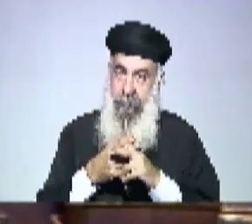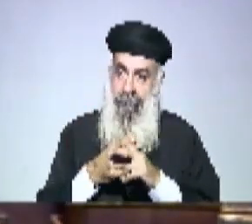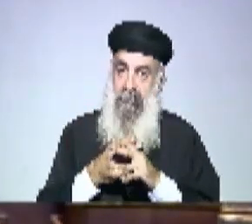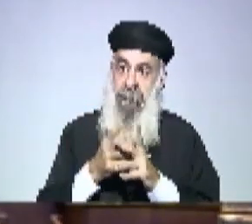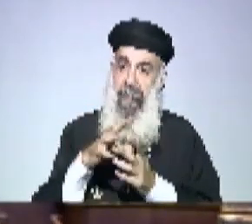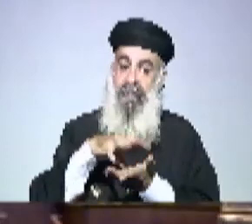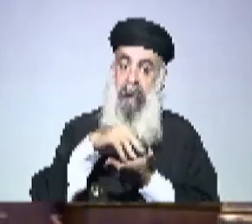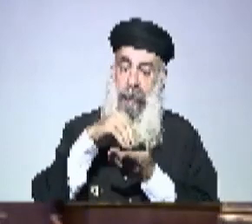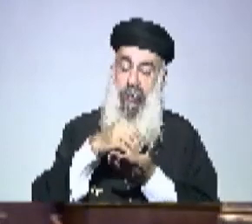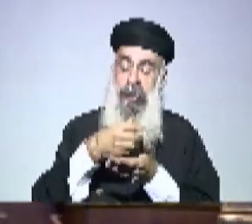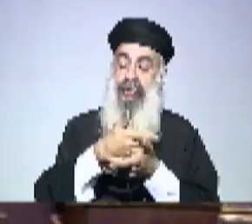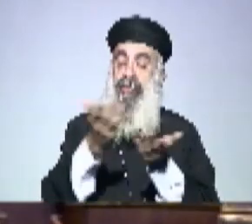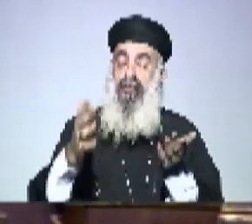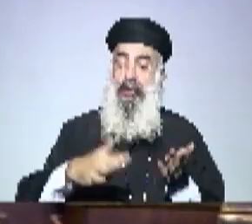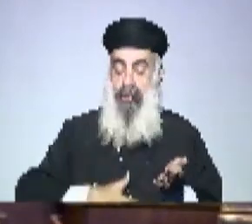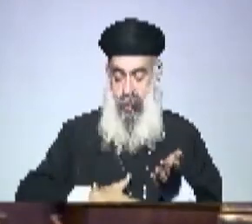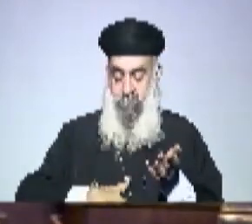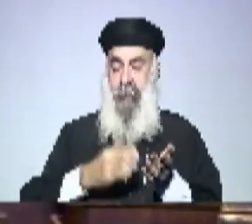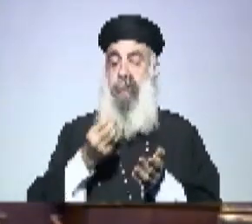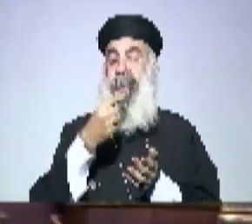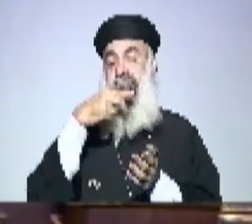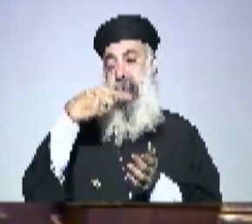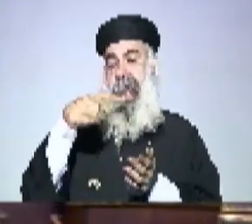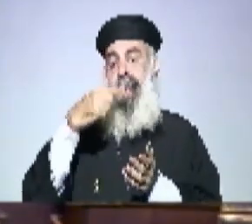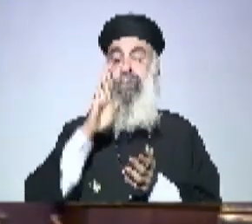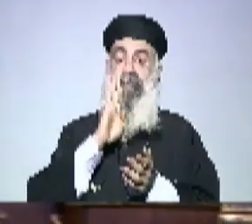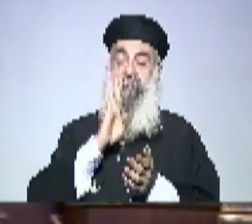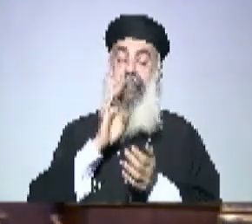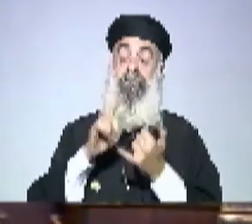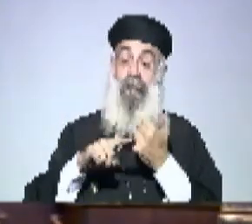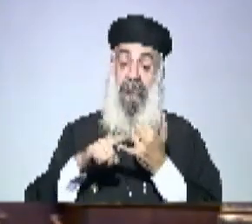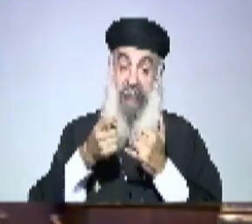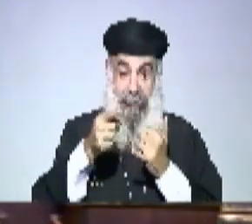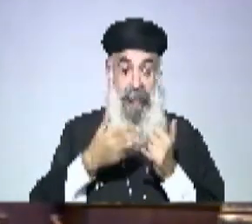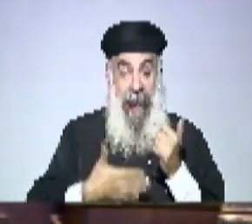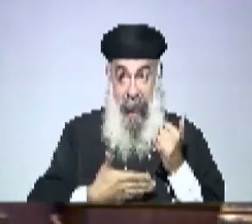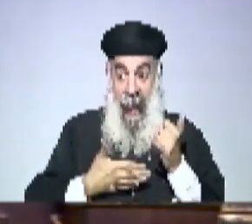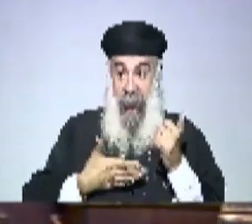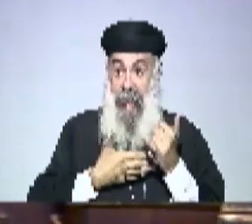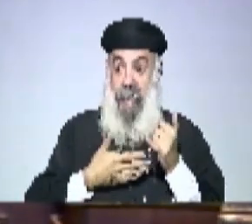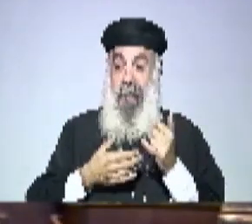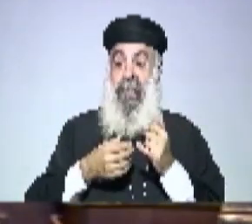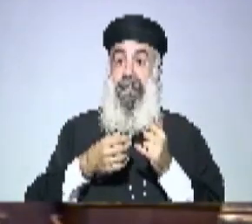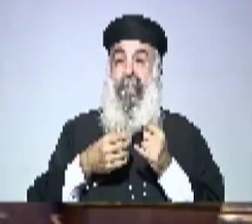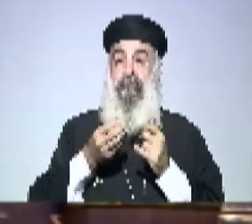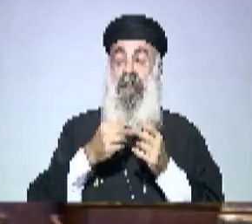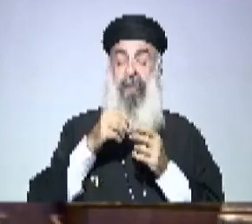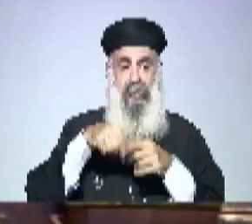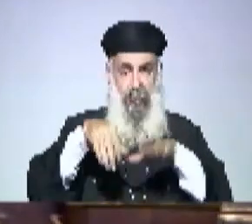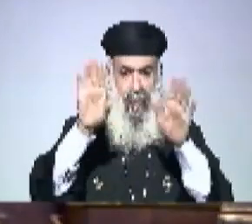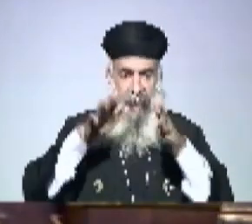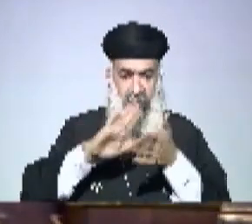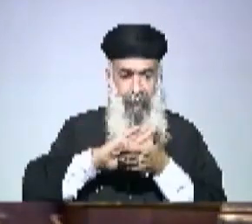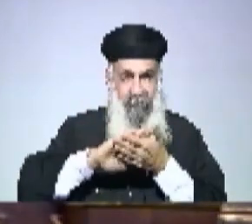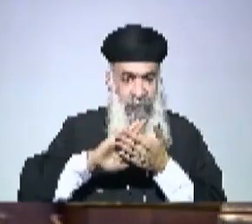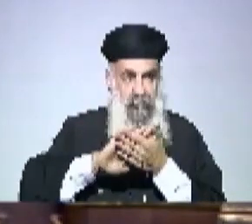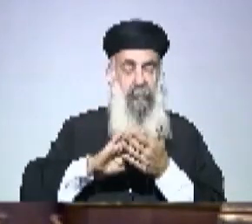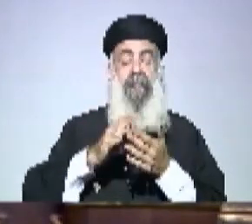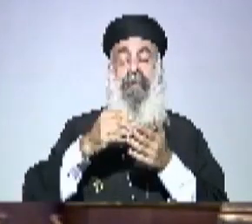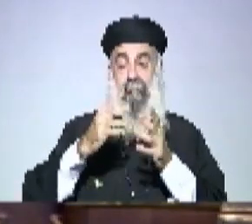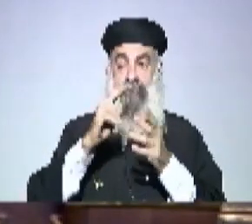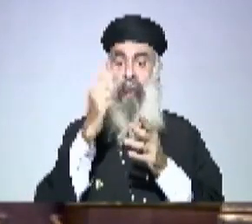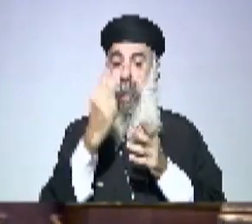البدايه اشبعهم بالكلمه وبعدين لما لقاهم جعانين ما صرفهم فارغين لاله